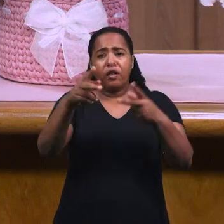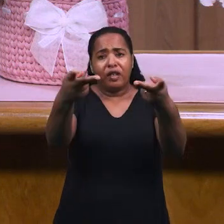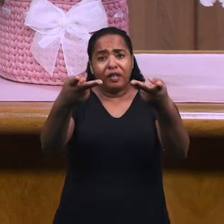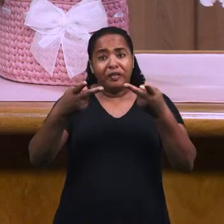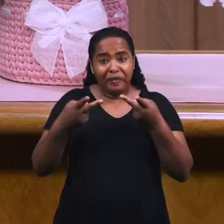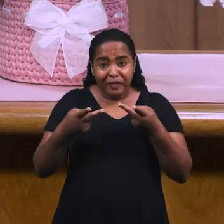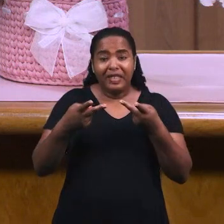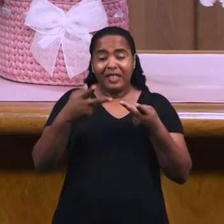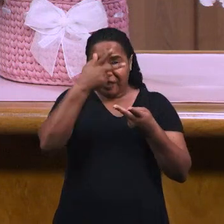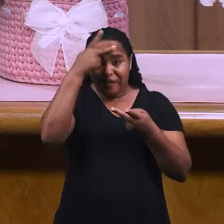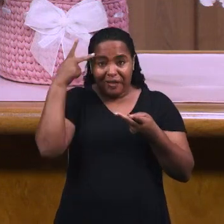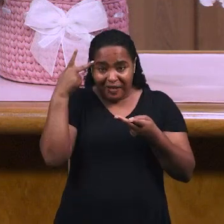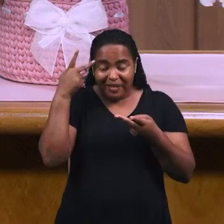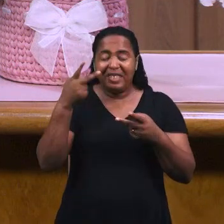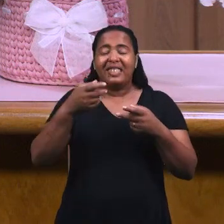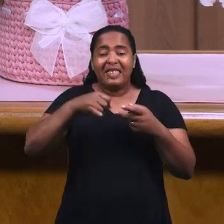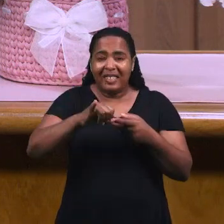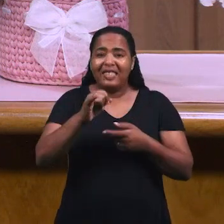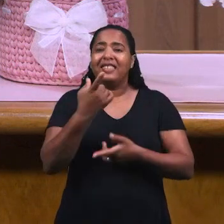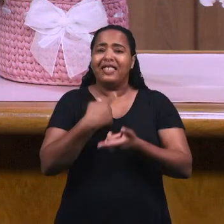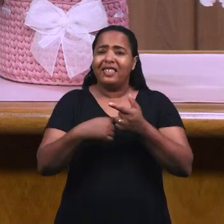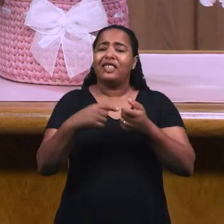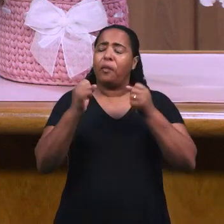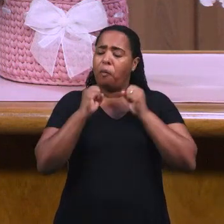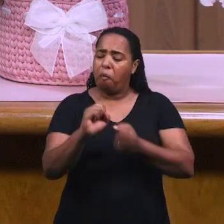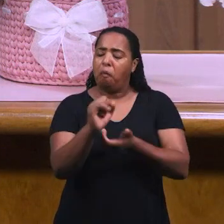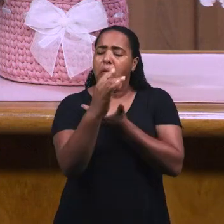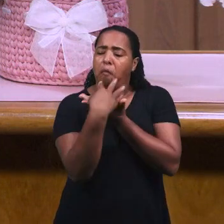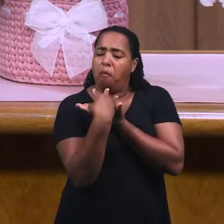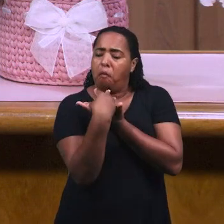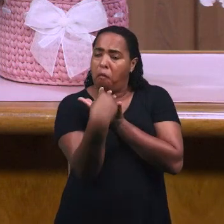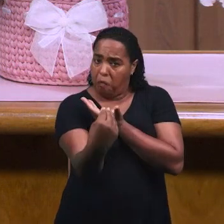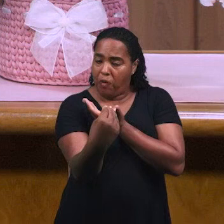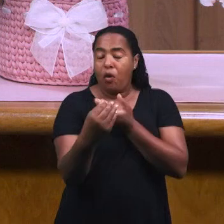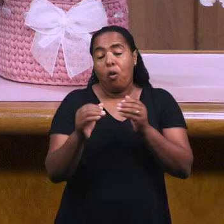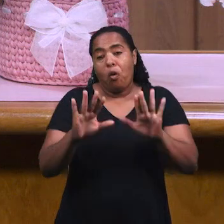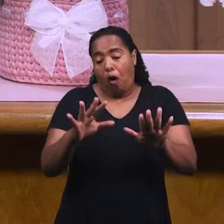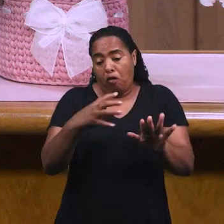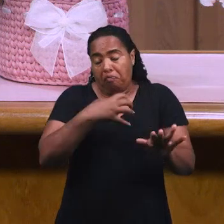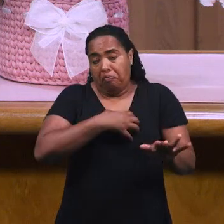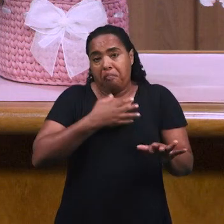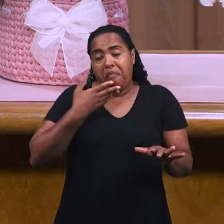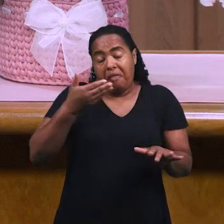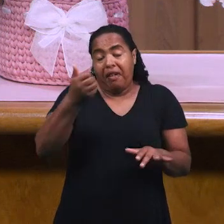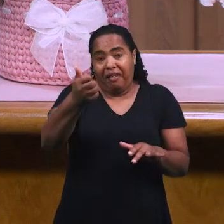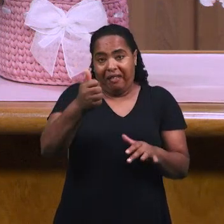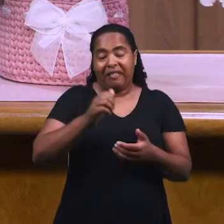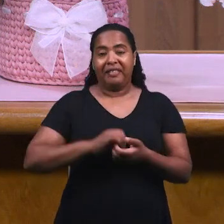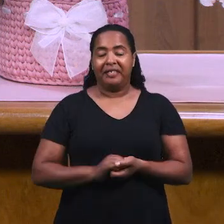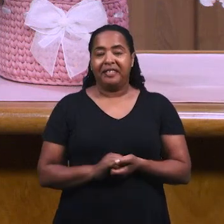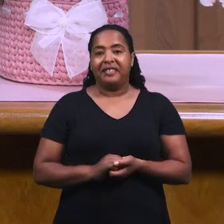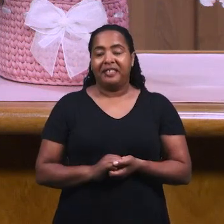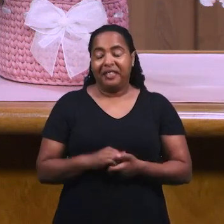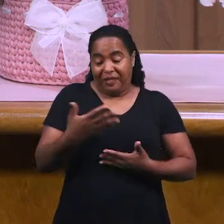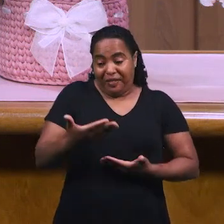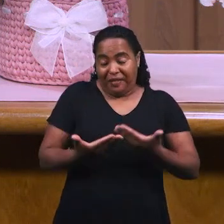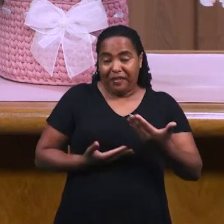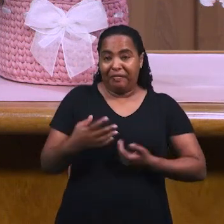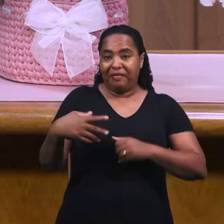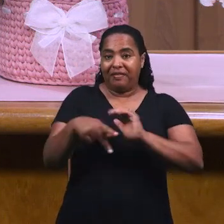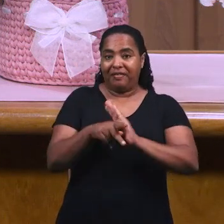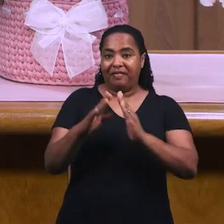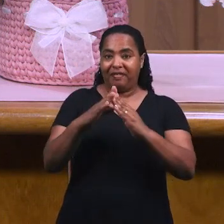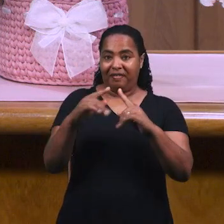vous souhaitez, bien évidemment, vous pouvez nous accompagner dans ce geste ou rester comme cela vous convient le mieux. Au moment où l'Église